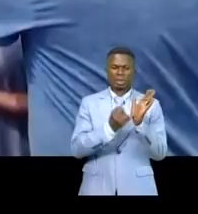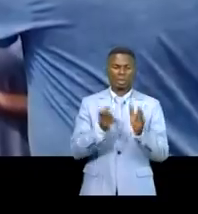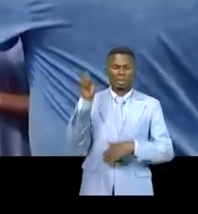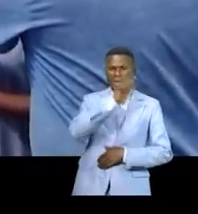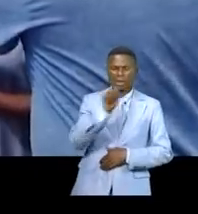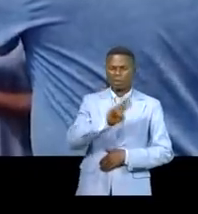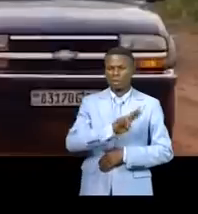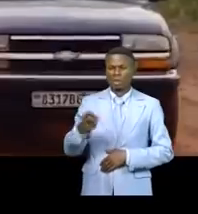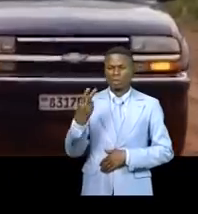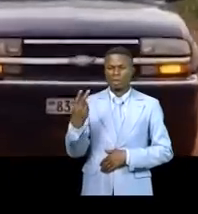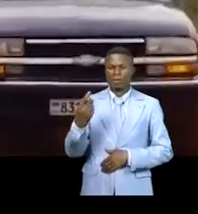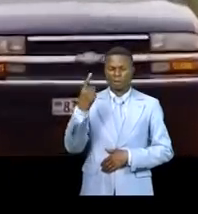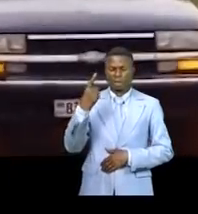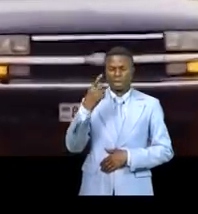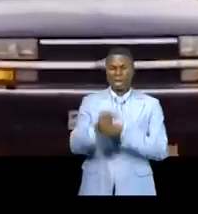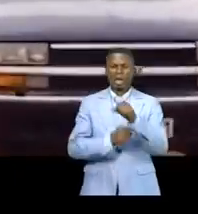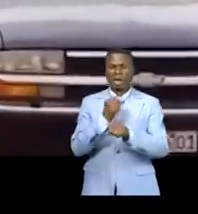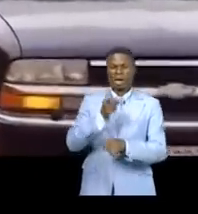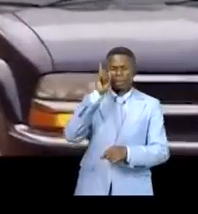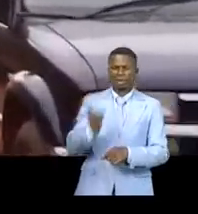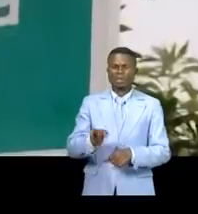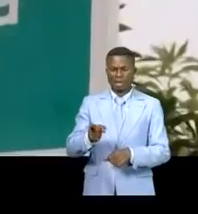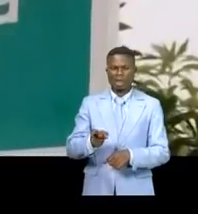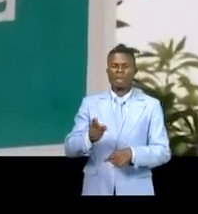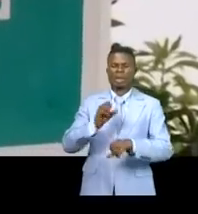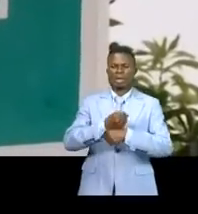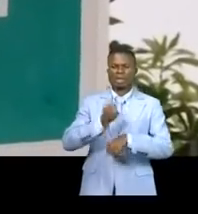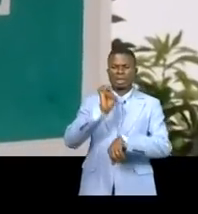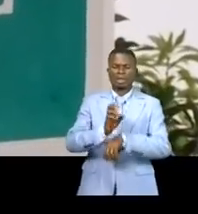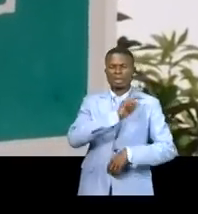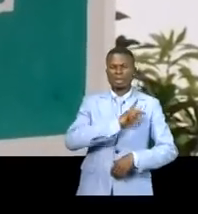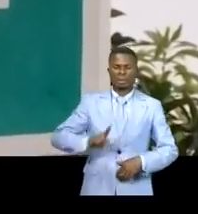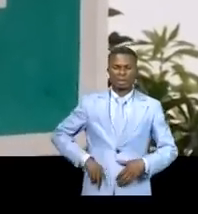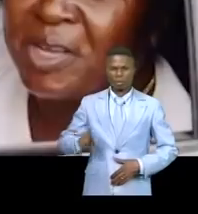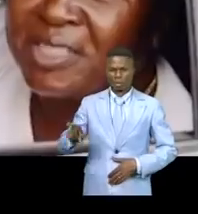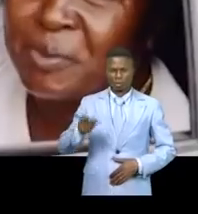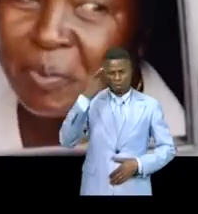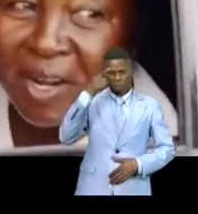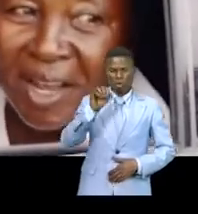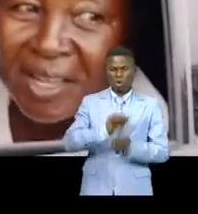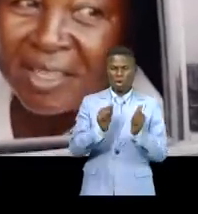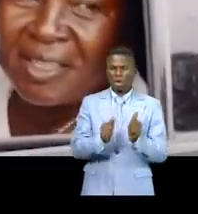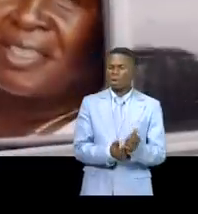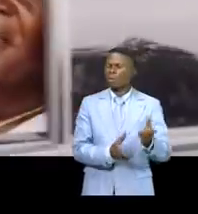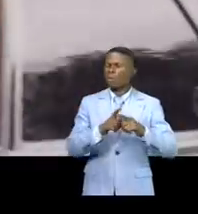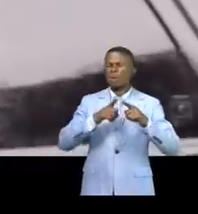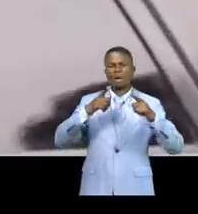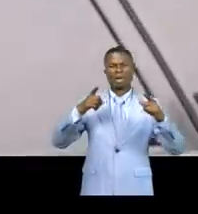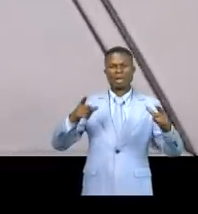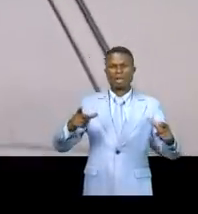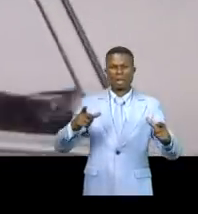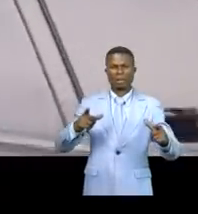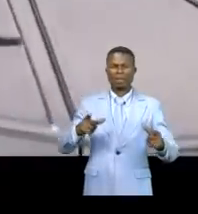avril 2021 le centenaire de l'existence de l'église kimbanguiste. Pour un événement voulu grandiose et